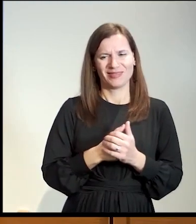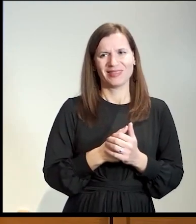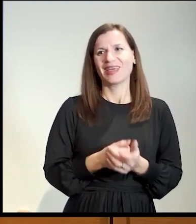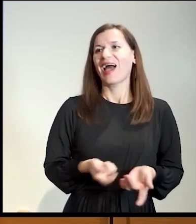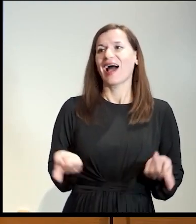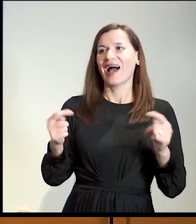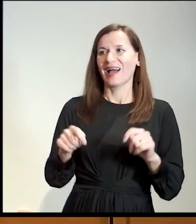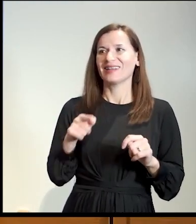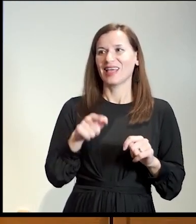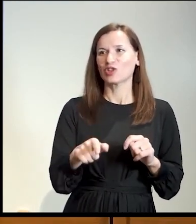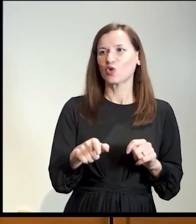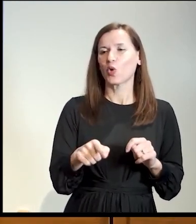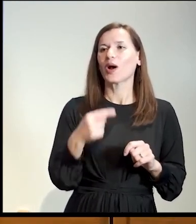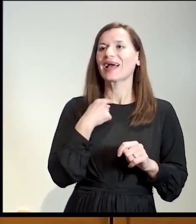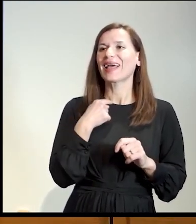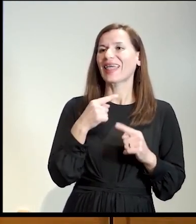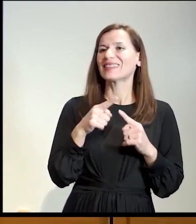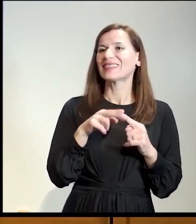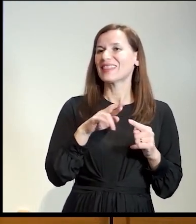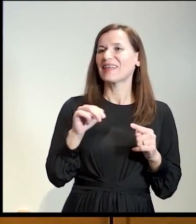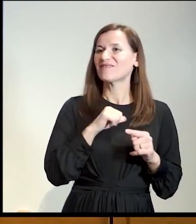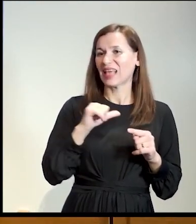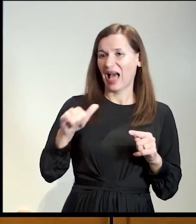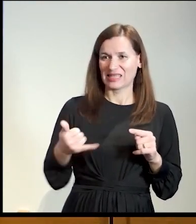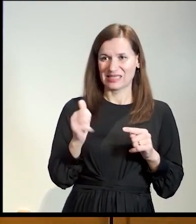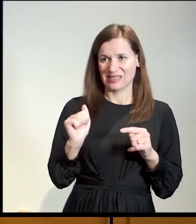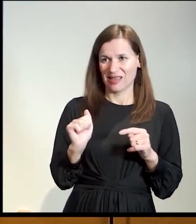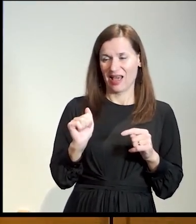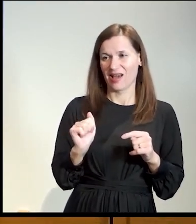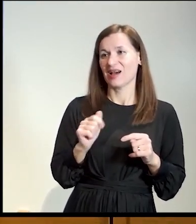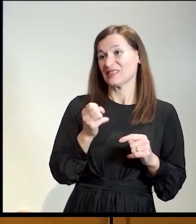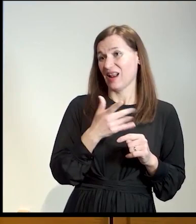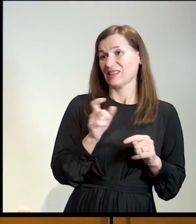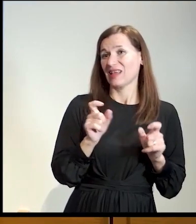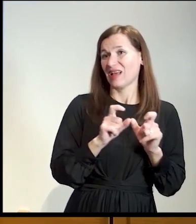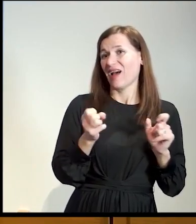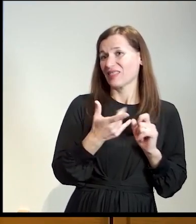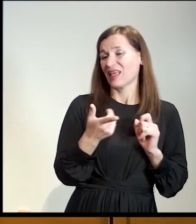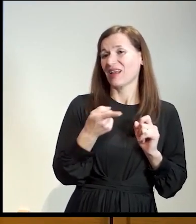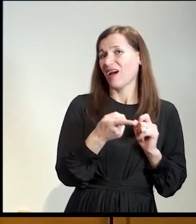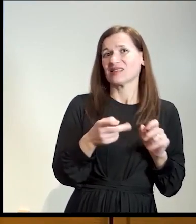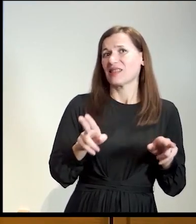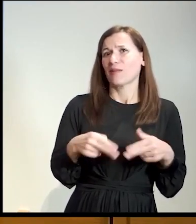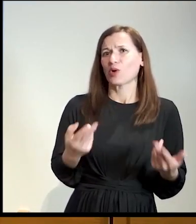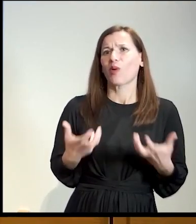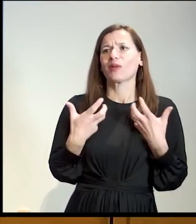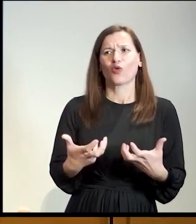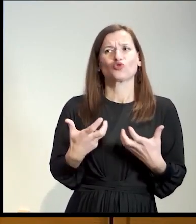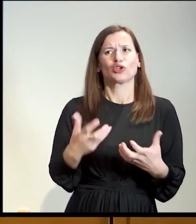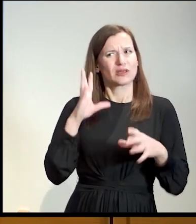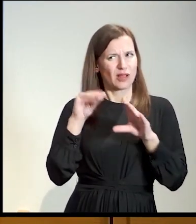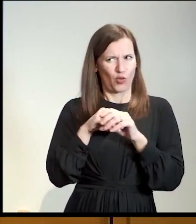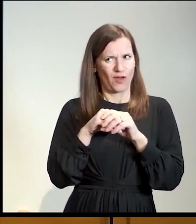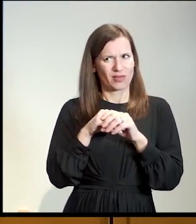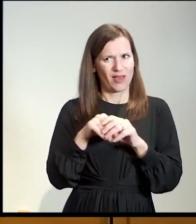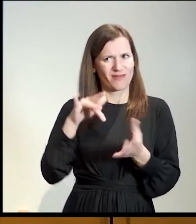to gentrifikacija, zaradi katere si amorfna gmota ne more več privoščiti stanovanja v mestu